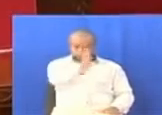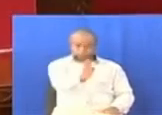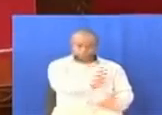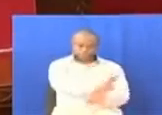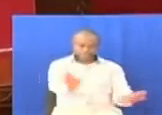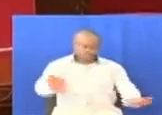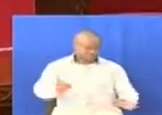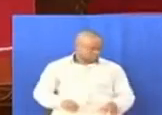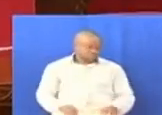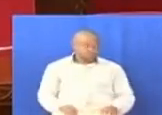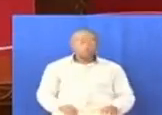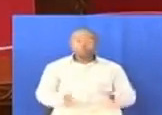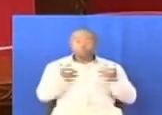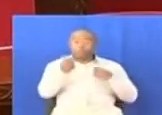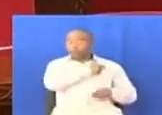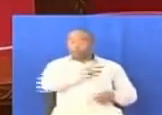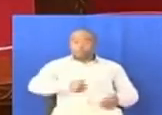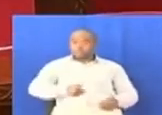Kwa hili aliamua,